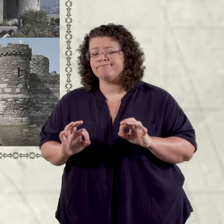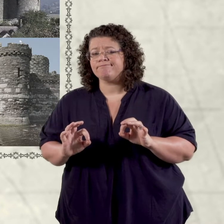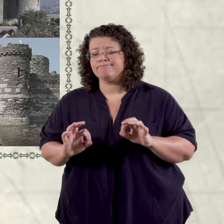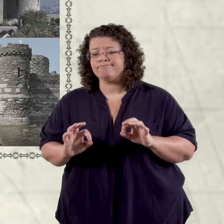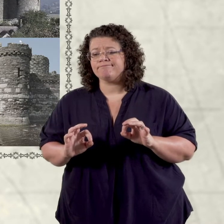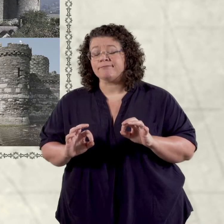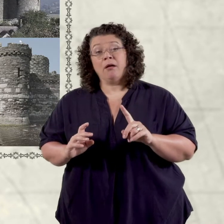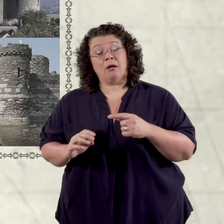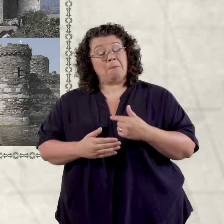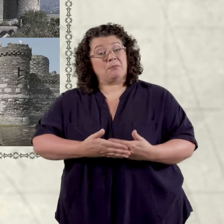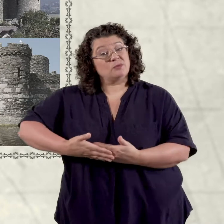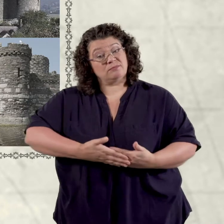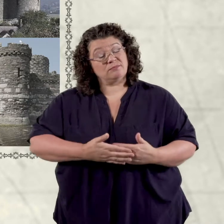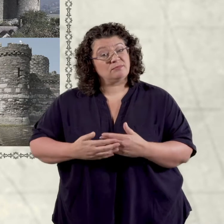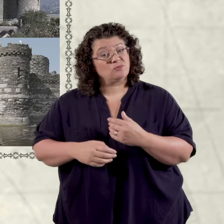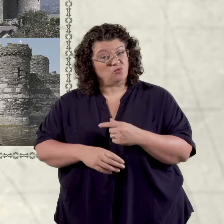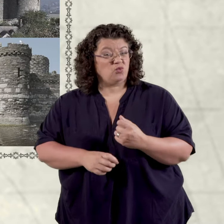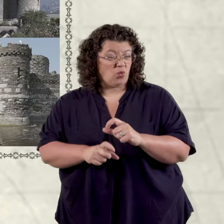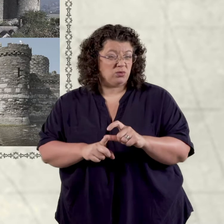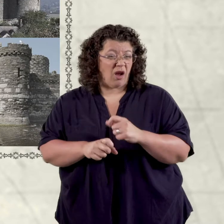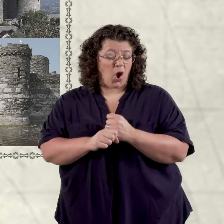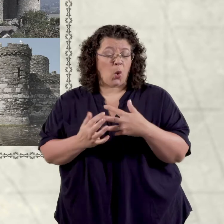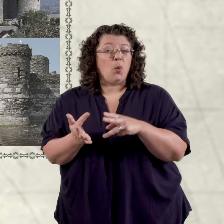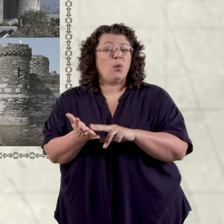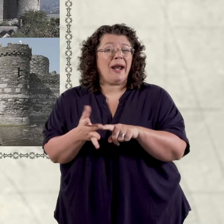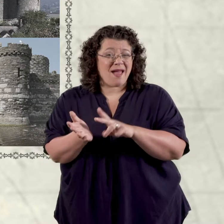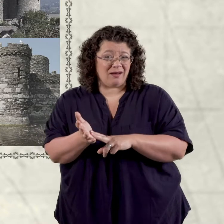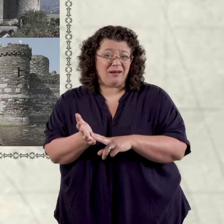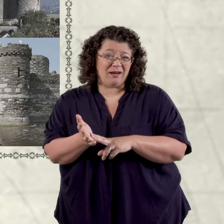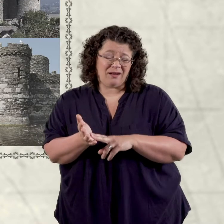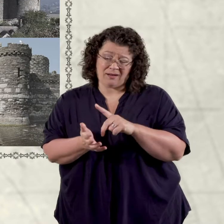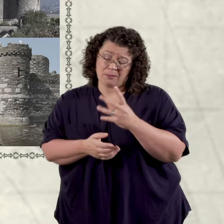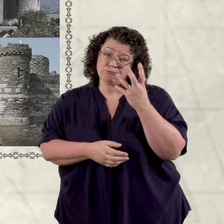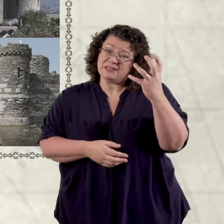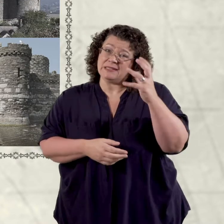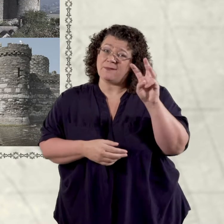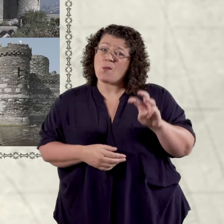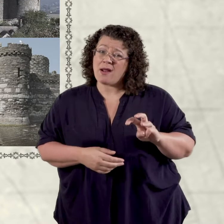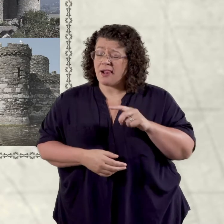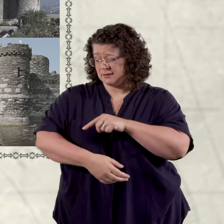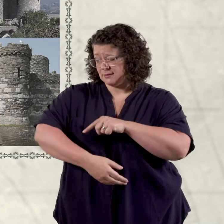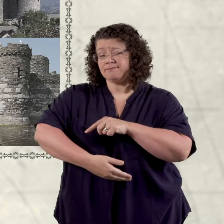Heblaw Gwenllian, fy merch, tywysoges Cymru.